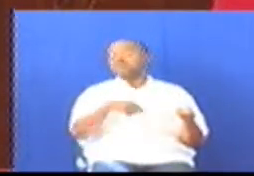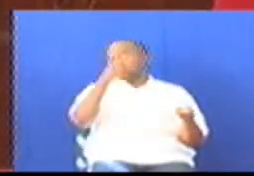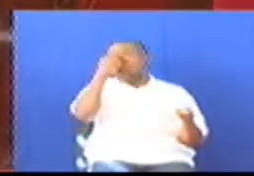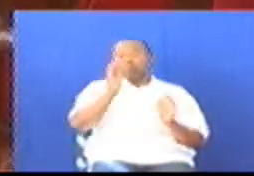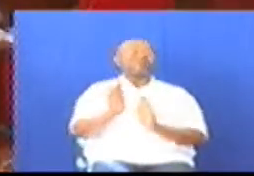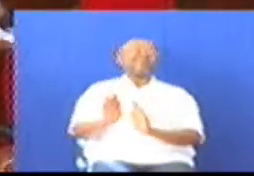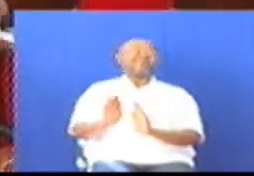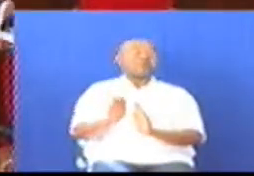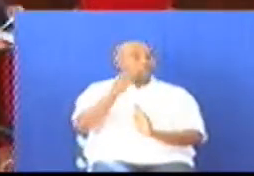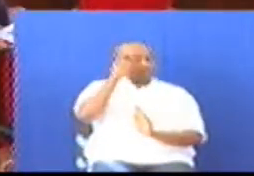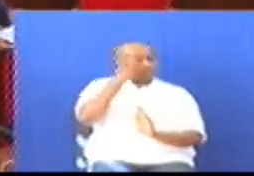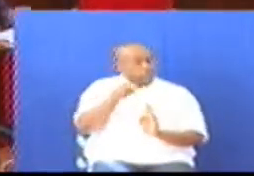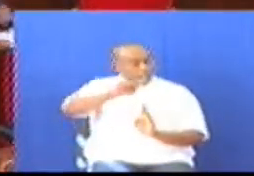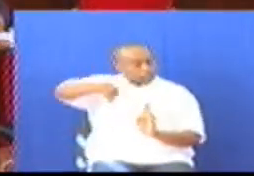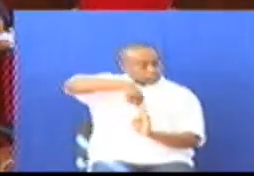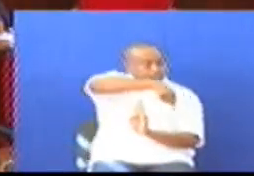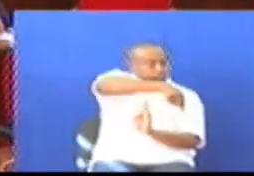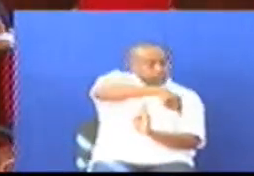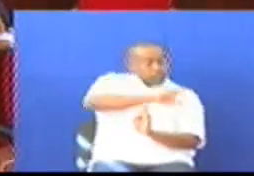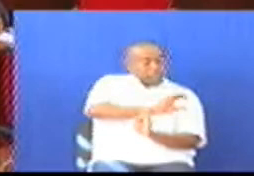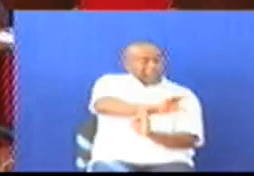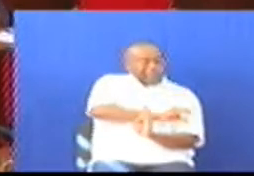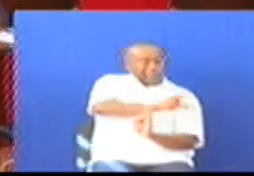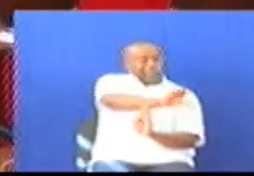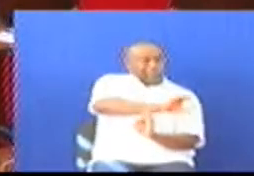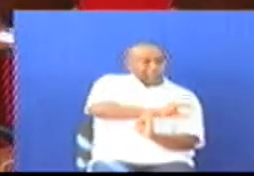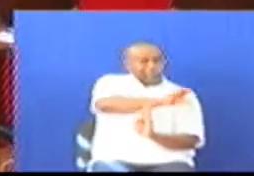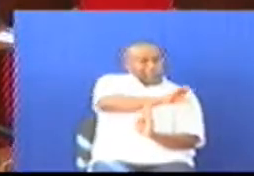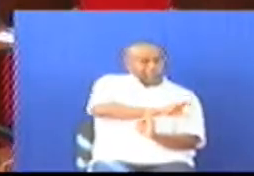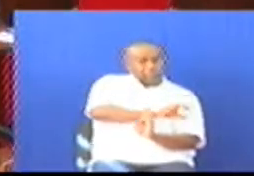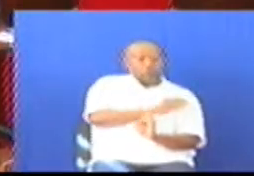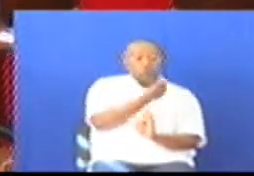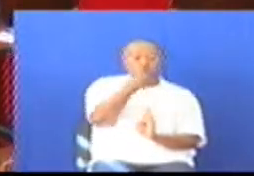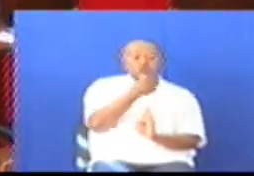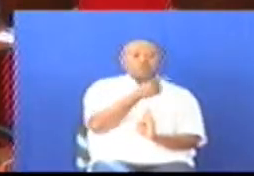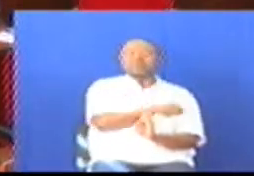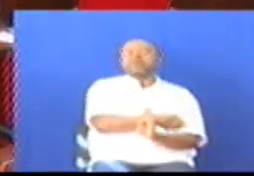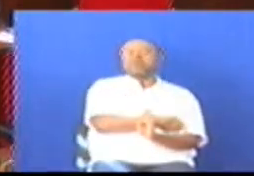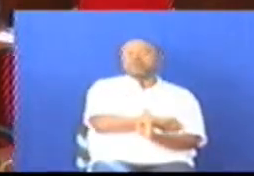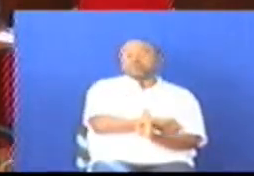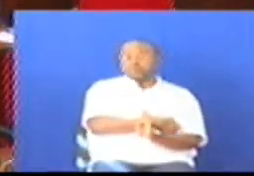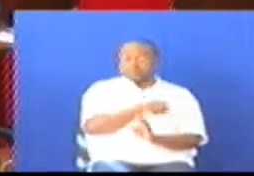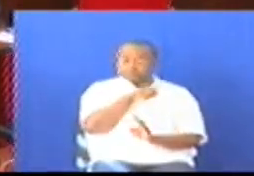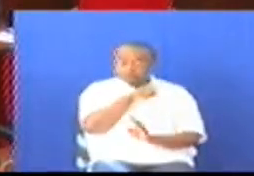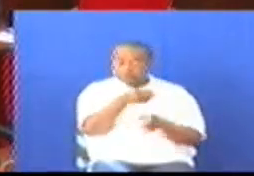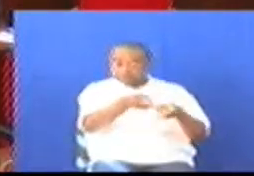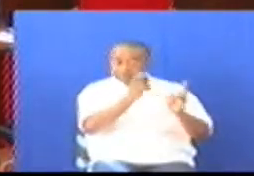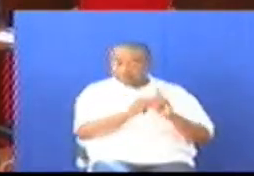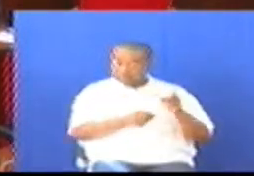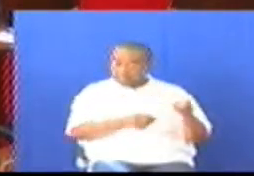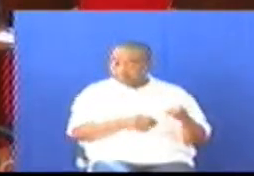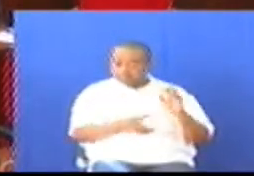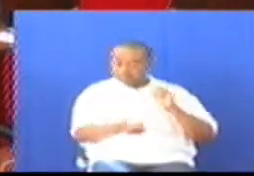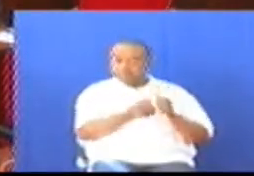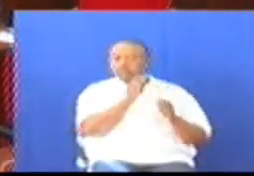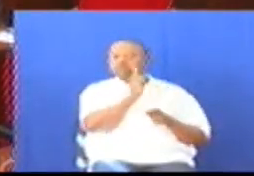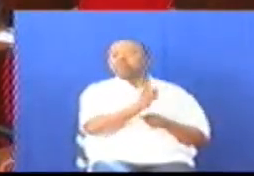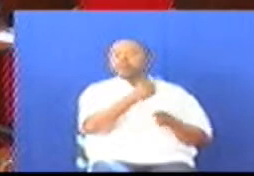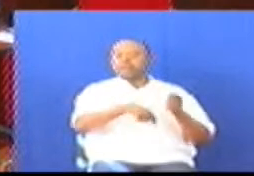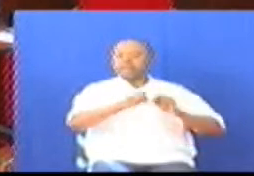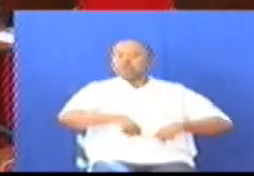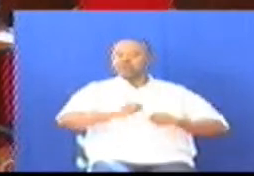haikamiliki. Mheshimiwa Spika, ukiangalia tatizo nyingine la bandari, kuna tatizo kwenye